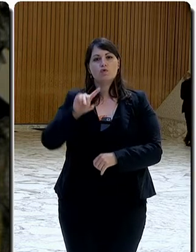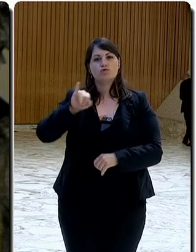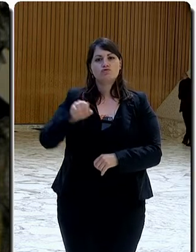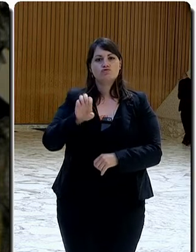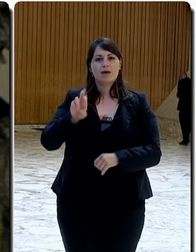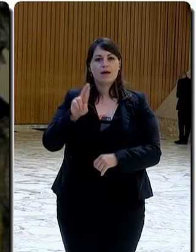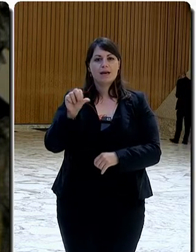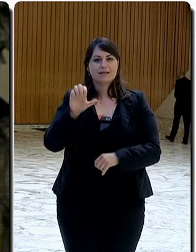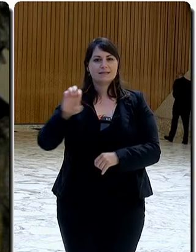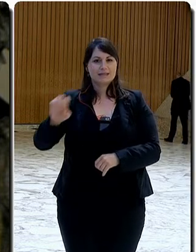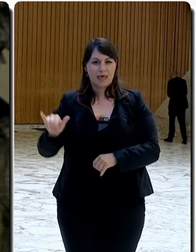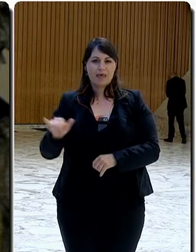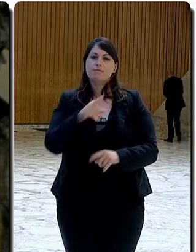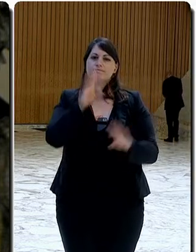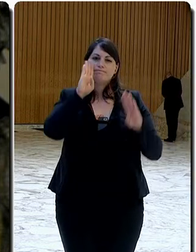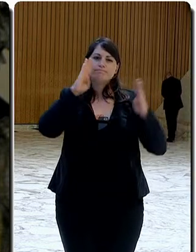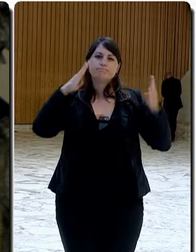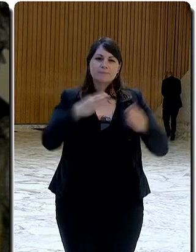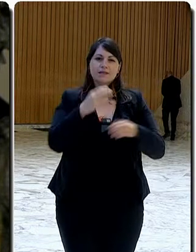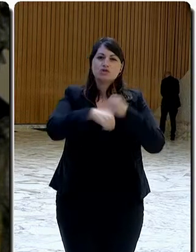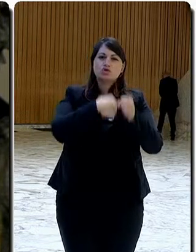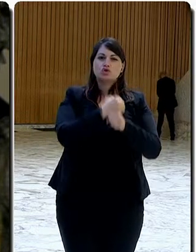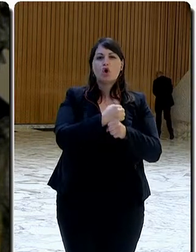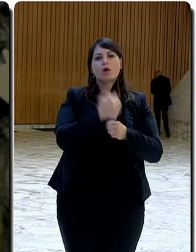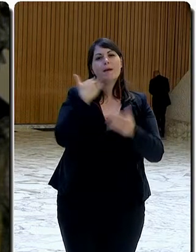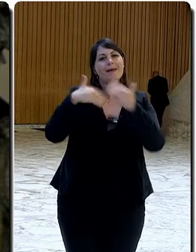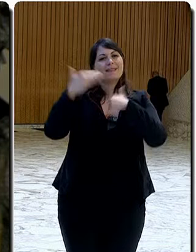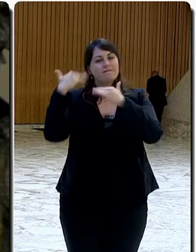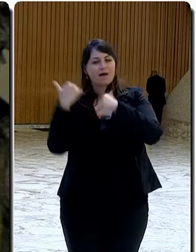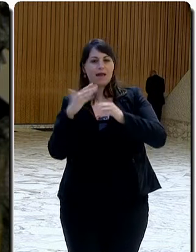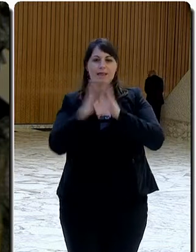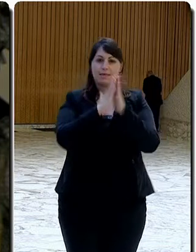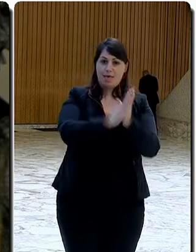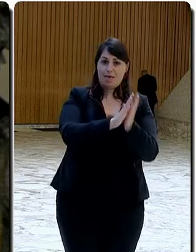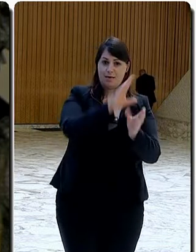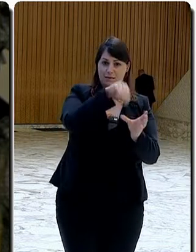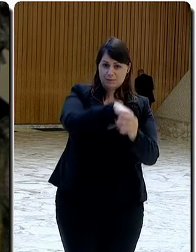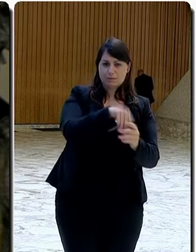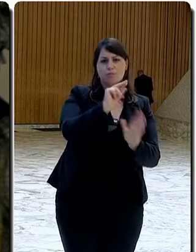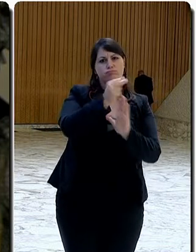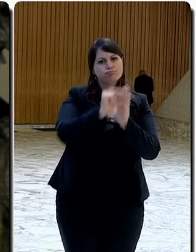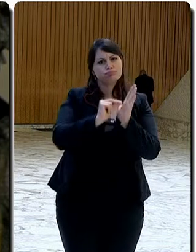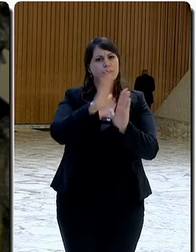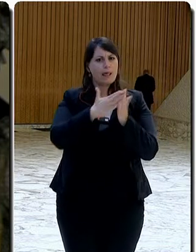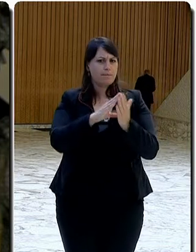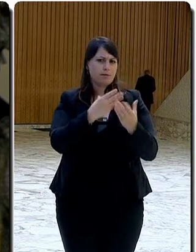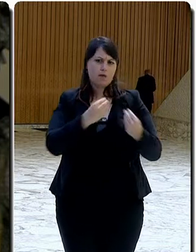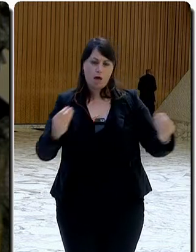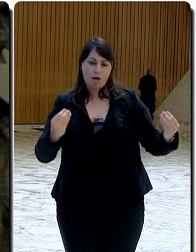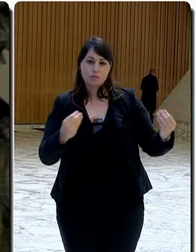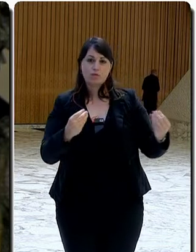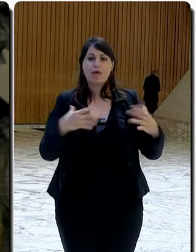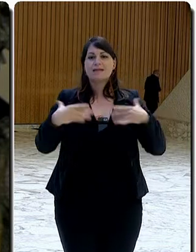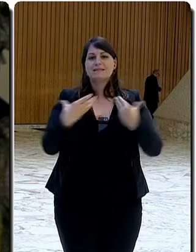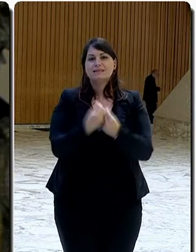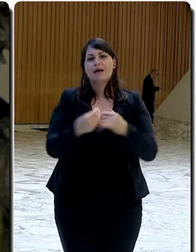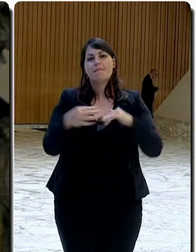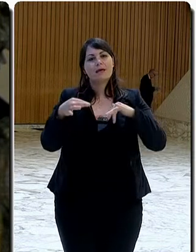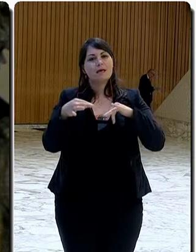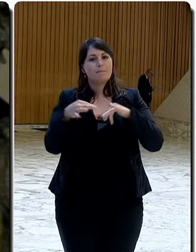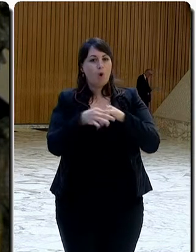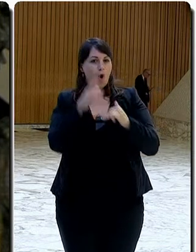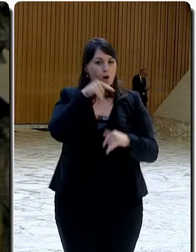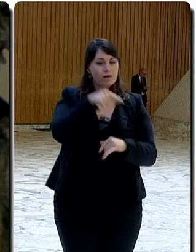storia medievale della Chiesa, autore di numerosi volumi. Con sua moglie Karen e la figlia Grace vivono nel New